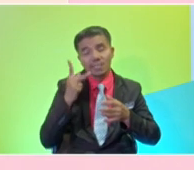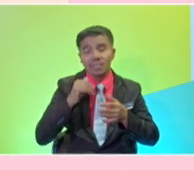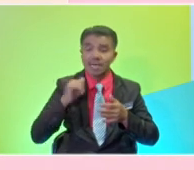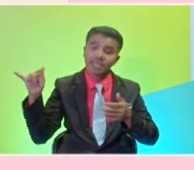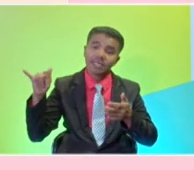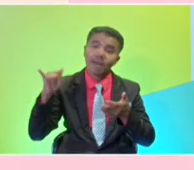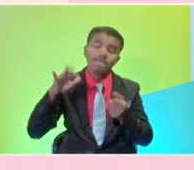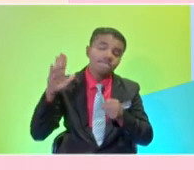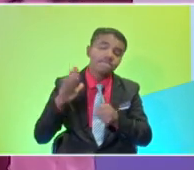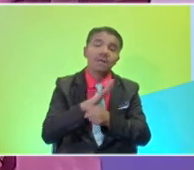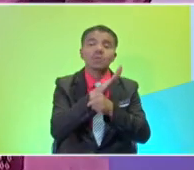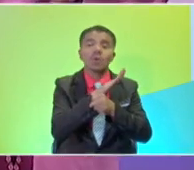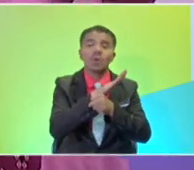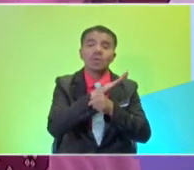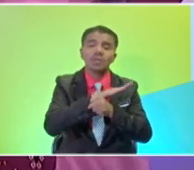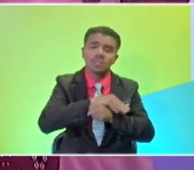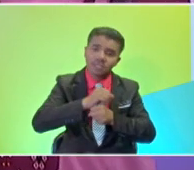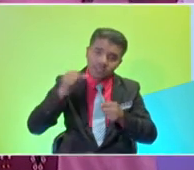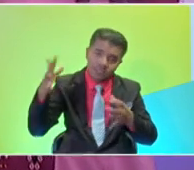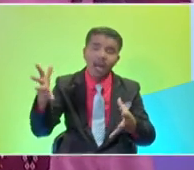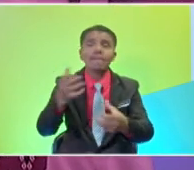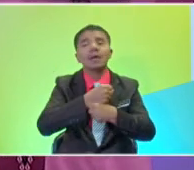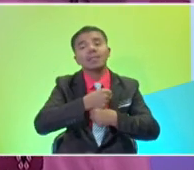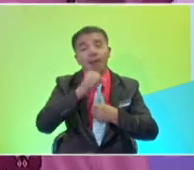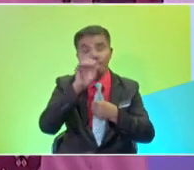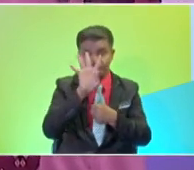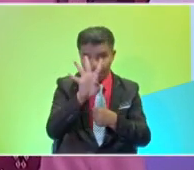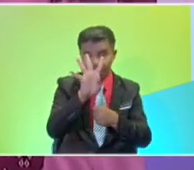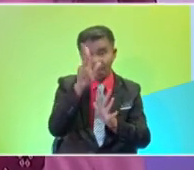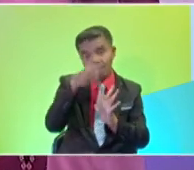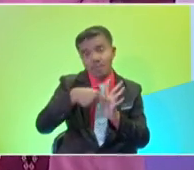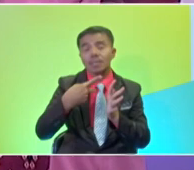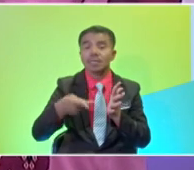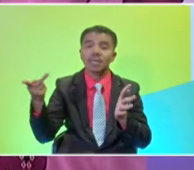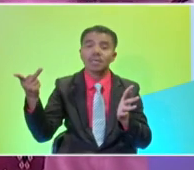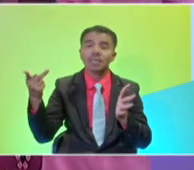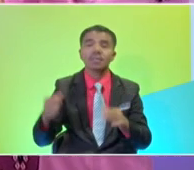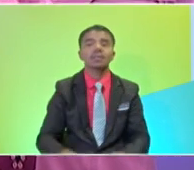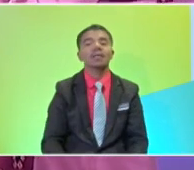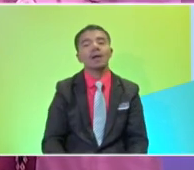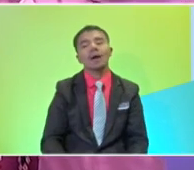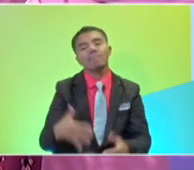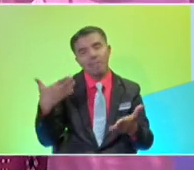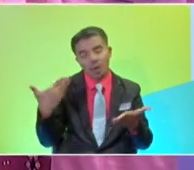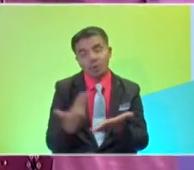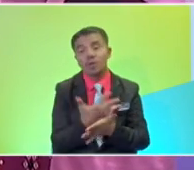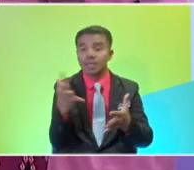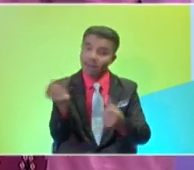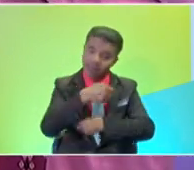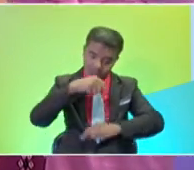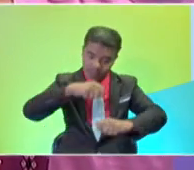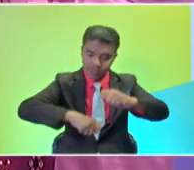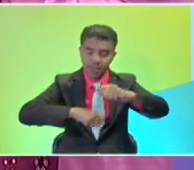mengikut sampailah capai EMP barulah selesai kita Berikan dia punya TP tahap penguasaan pada